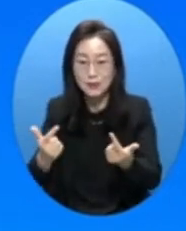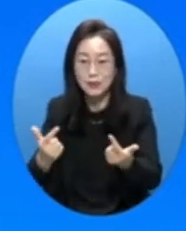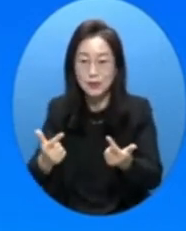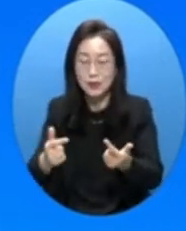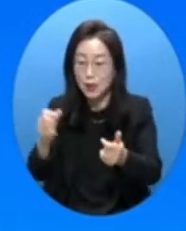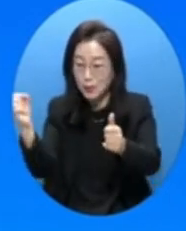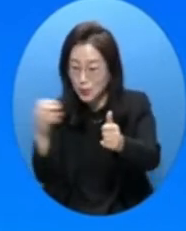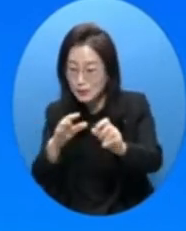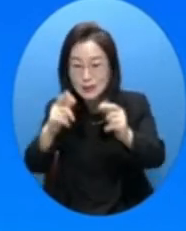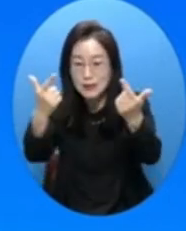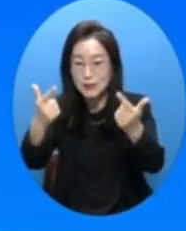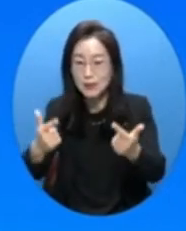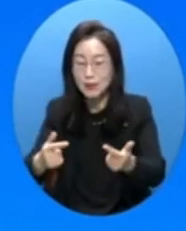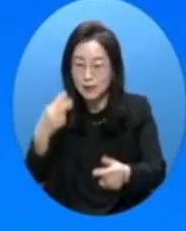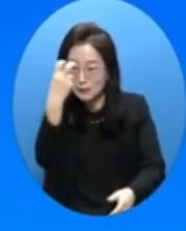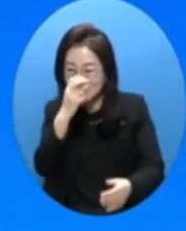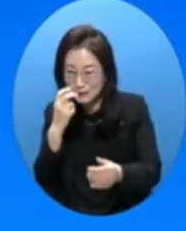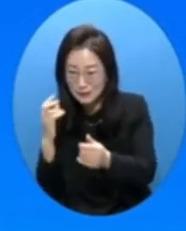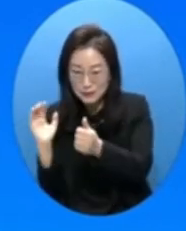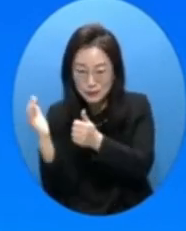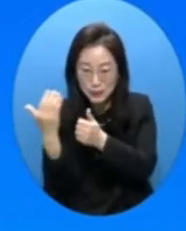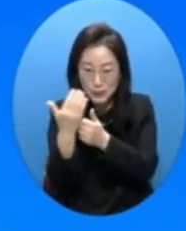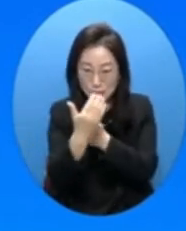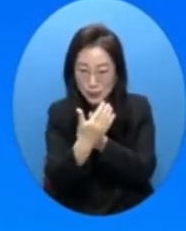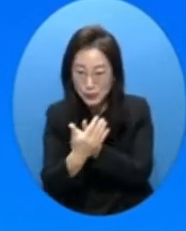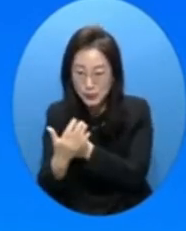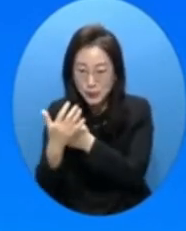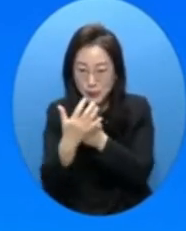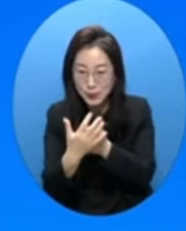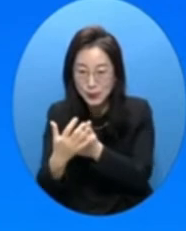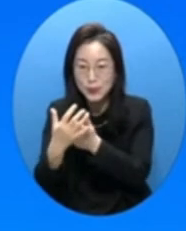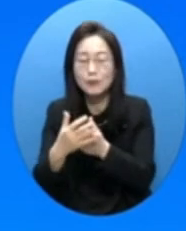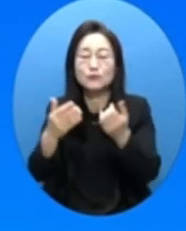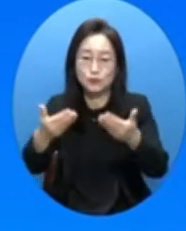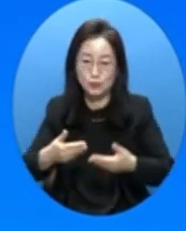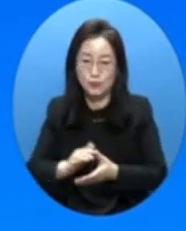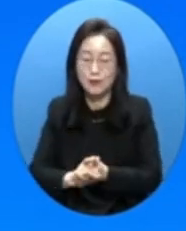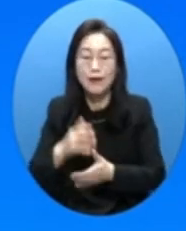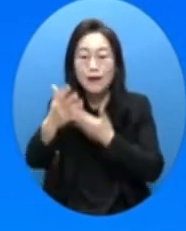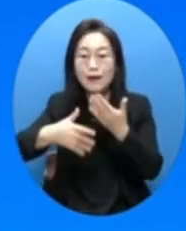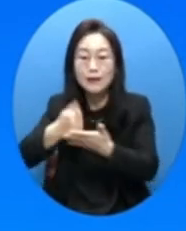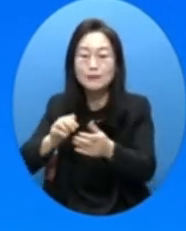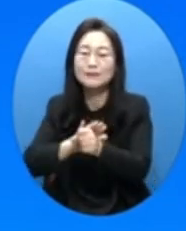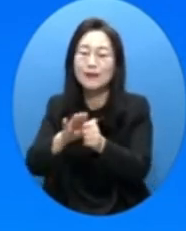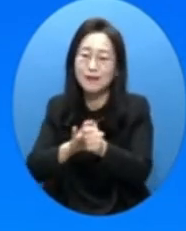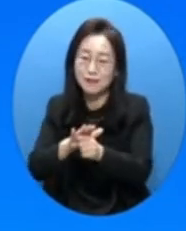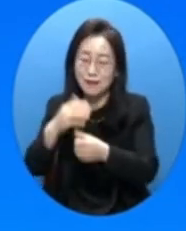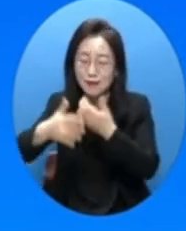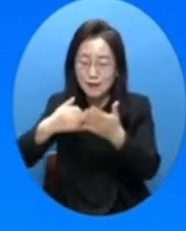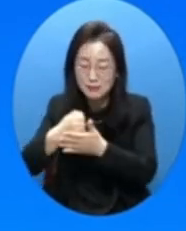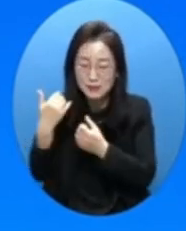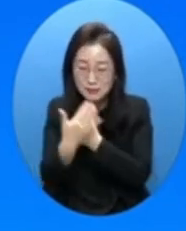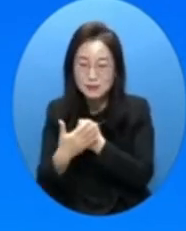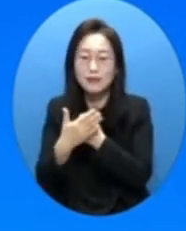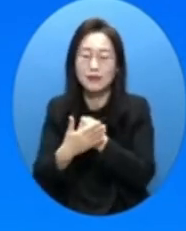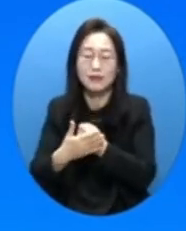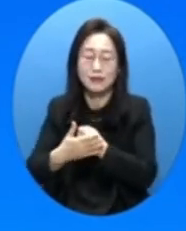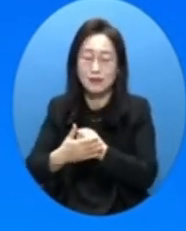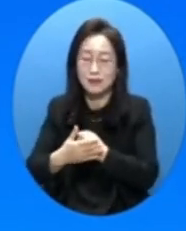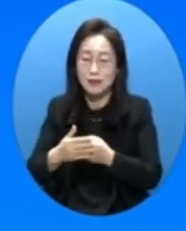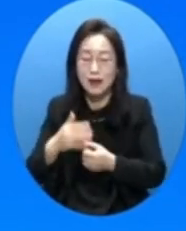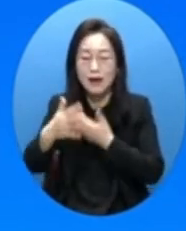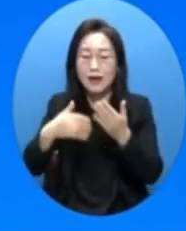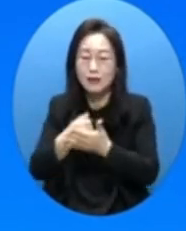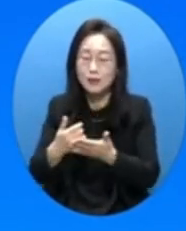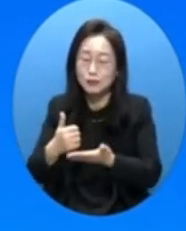우리를 버리지 아니하시고 우리를 지키시고 보호하시고 돌보시는 것입니다. 그것이 하나님의 사랑이요 하나님의 은혜인 것입니다. 우리가 주님의 은혜